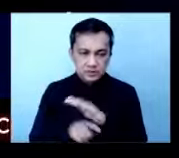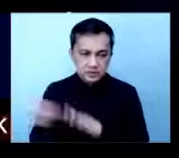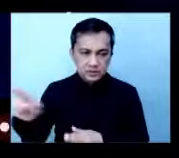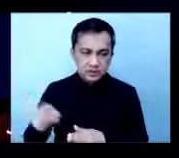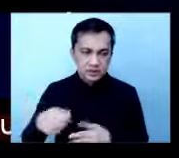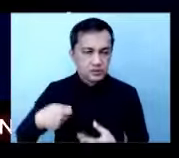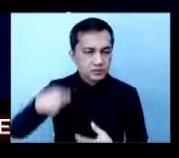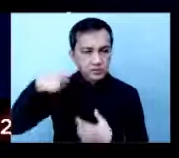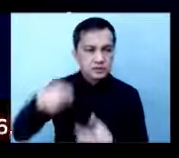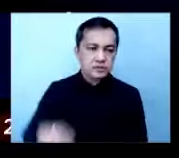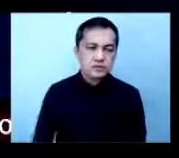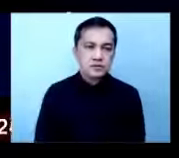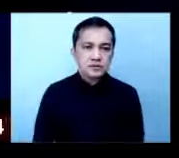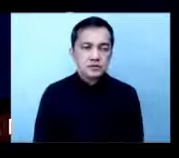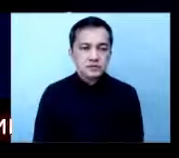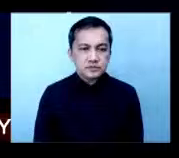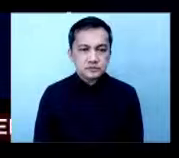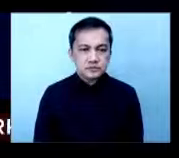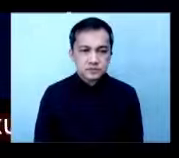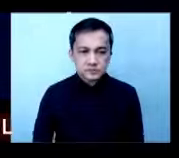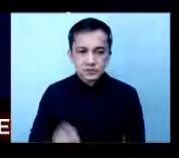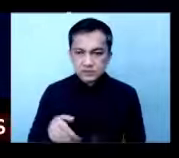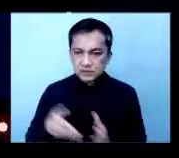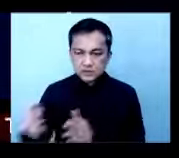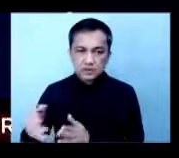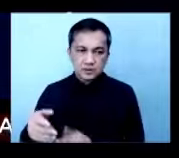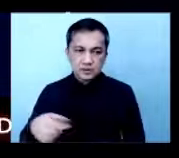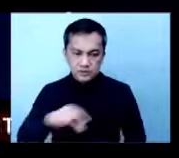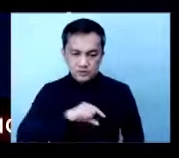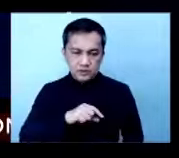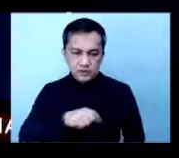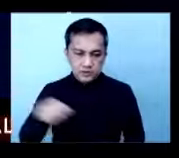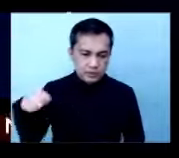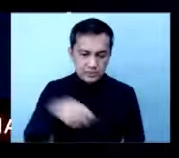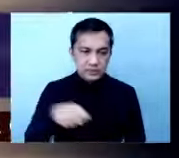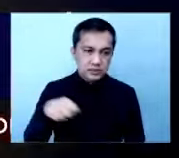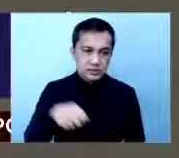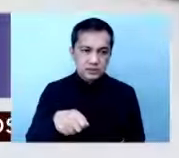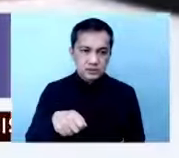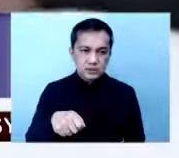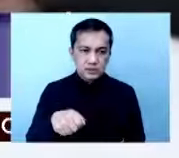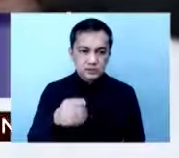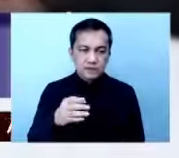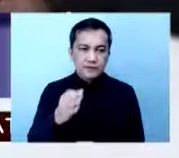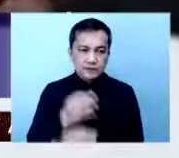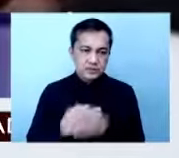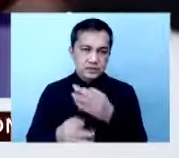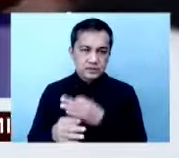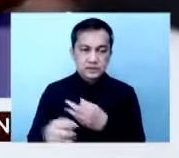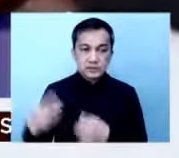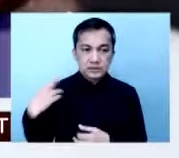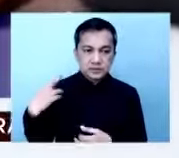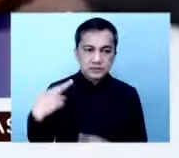taker. Isang pulis din ang sugatan matapos masaksak ng suspect sa kanang paa.